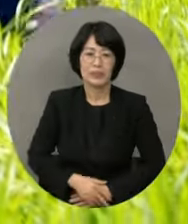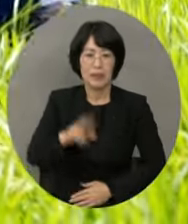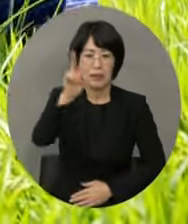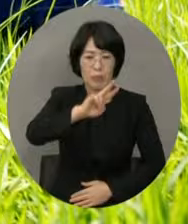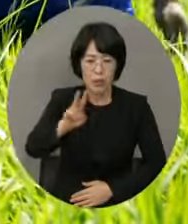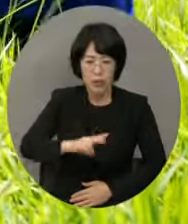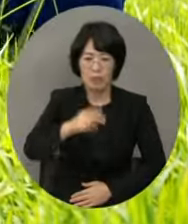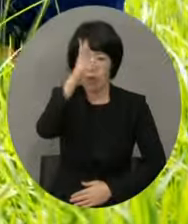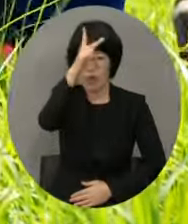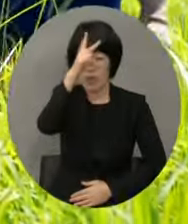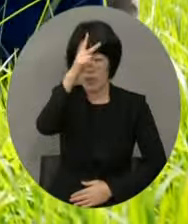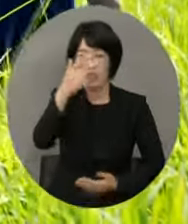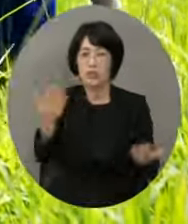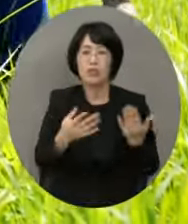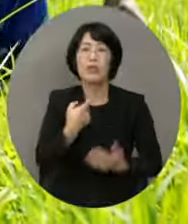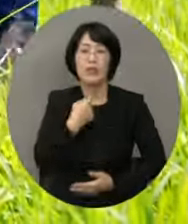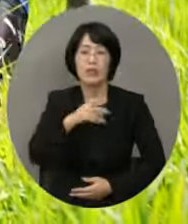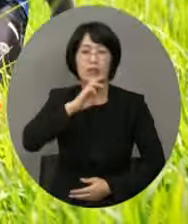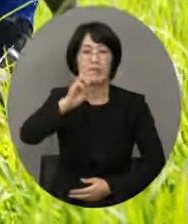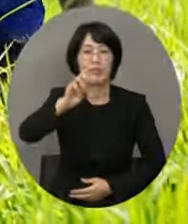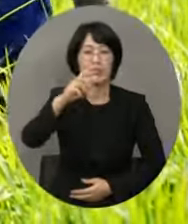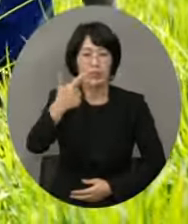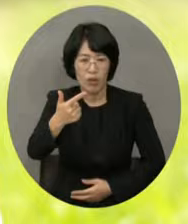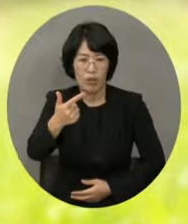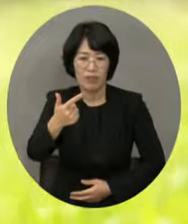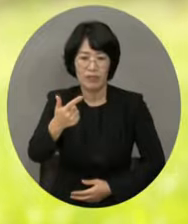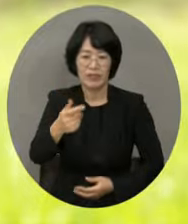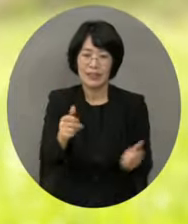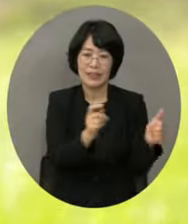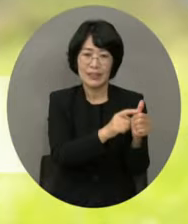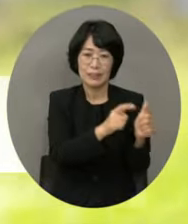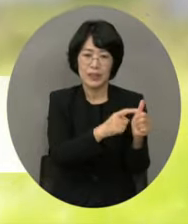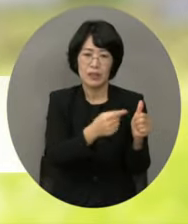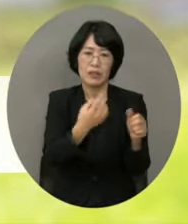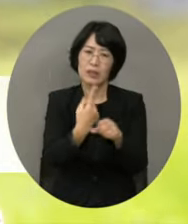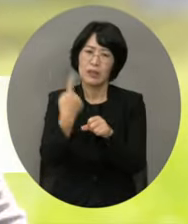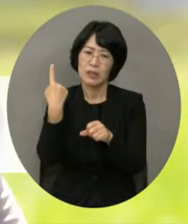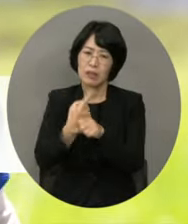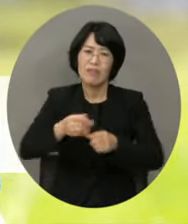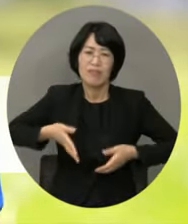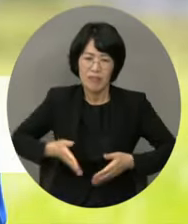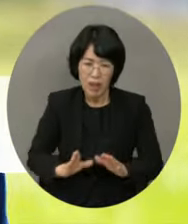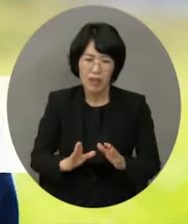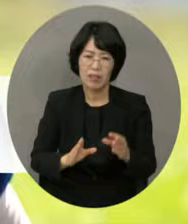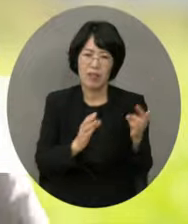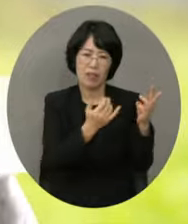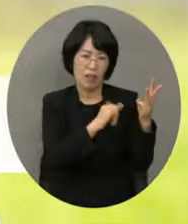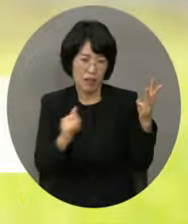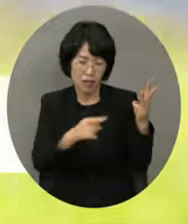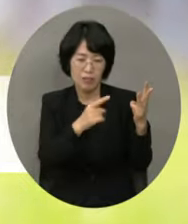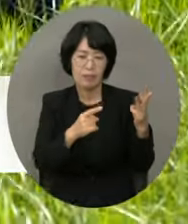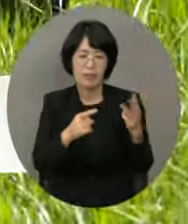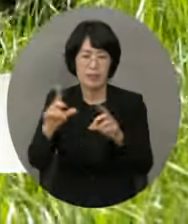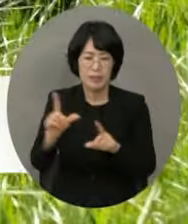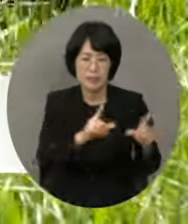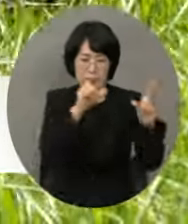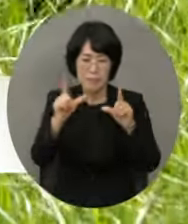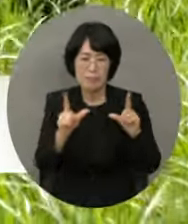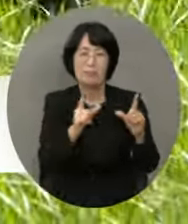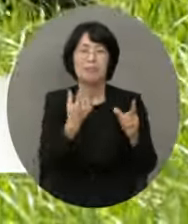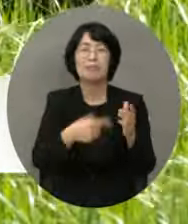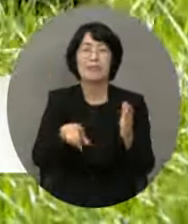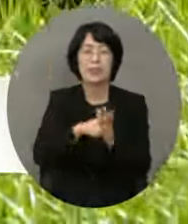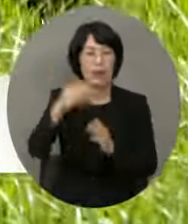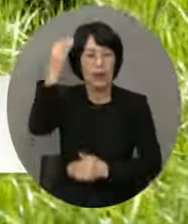베트남에서 경찰 공무원이었던 36살 딘 히엔카 씨. 지난해 태어난 아이 등 세 가족의 더 나은 생계를 위해 올해